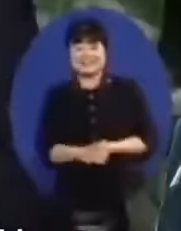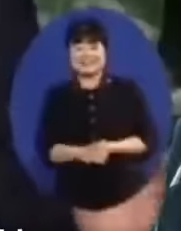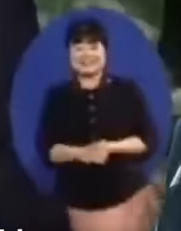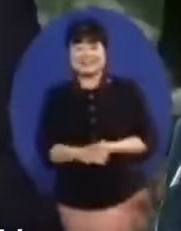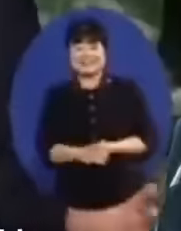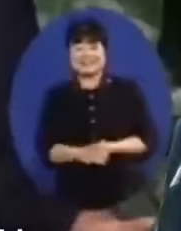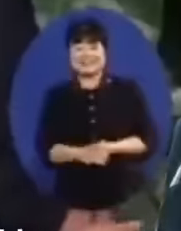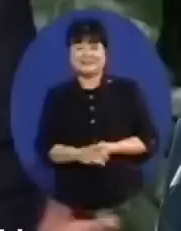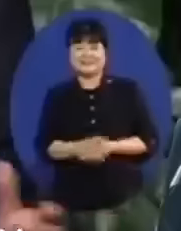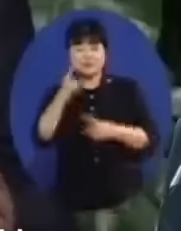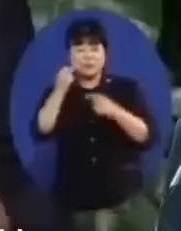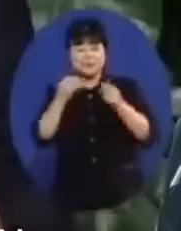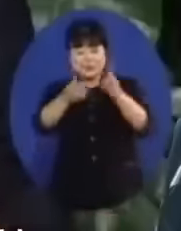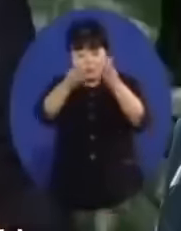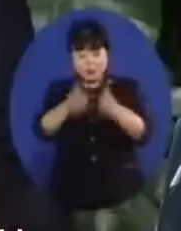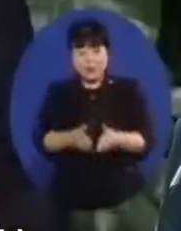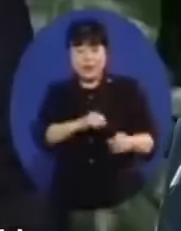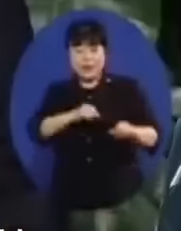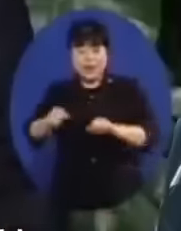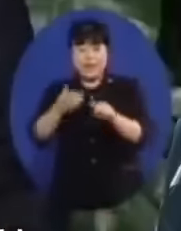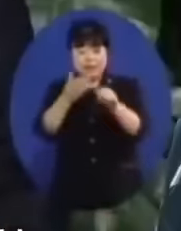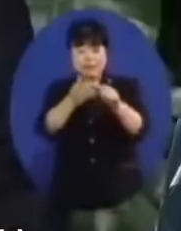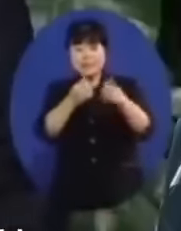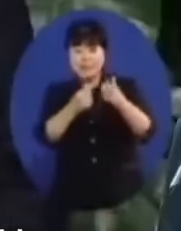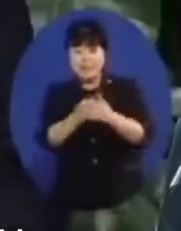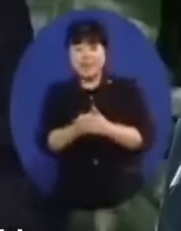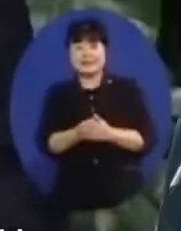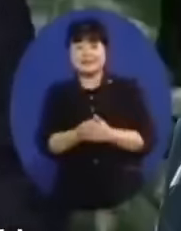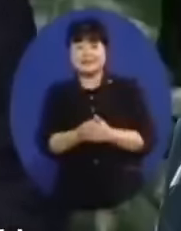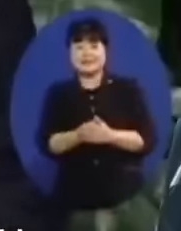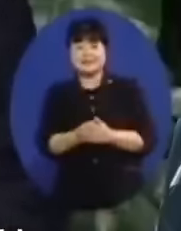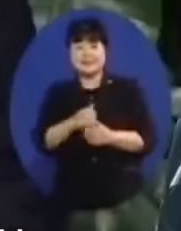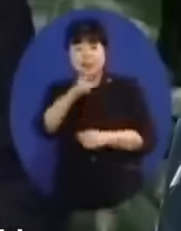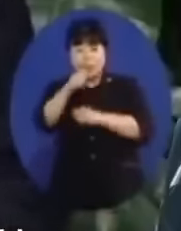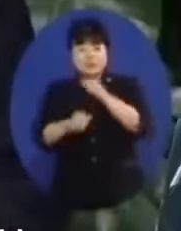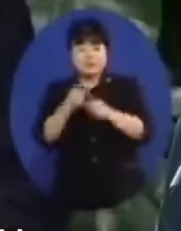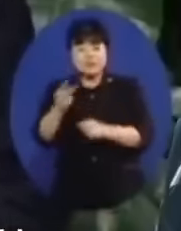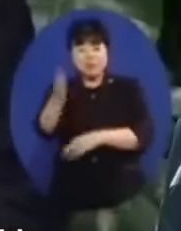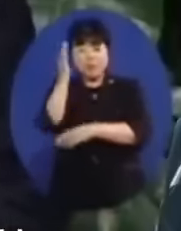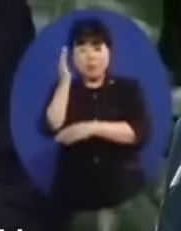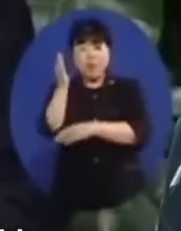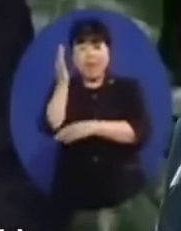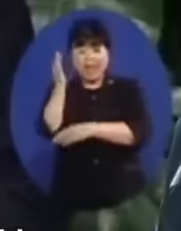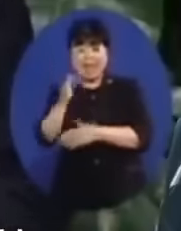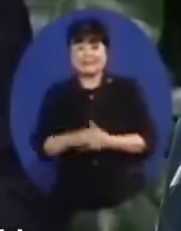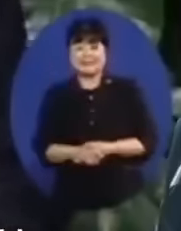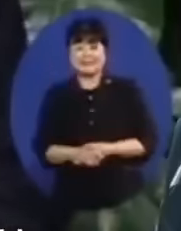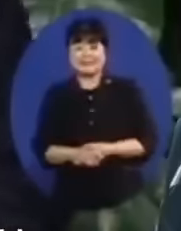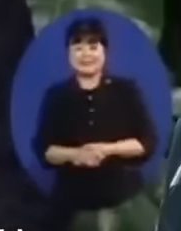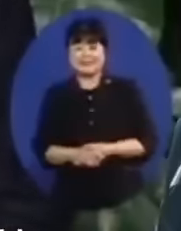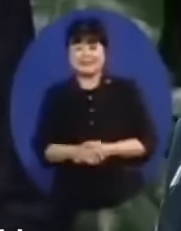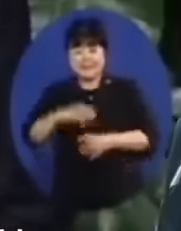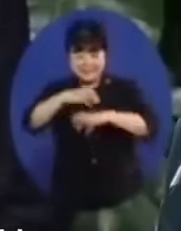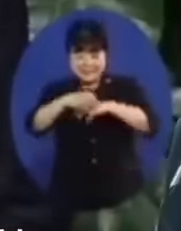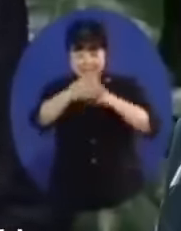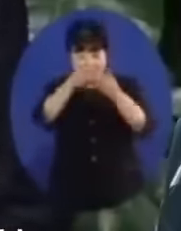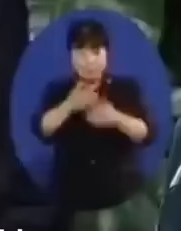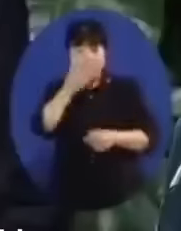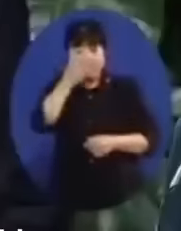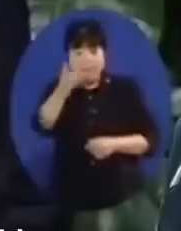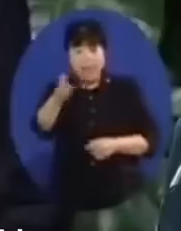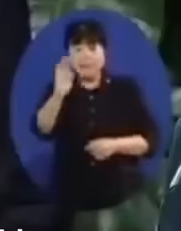이 조용기를 통해서 역사하셨기 때문에 50년의 목회를 전 세계를 통해서 할 수가